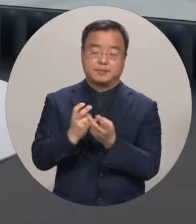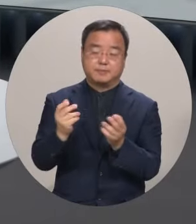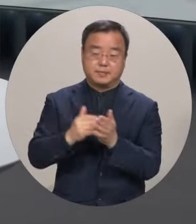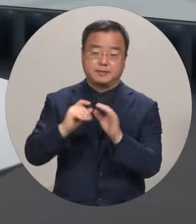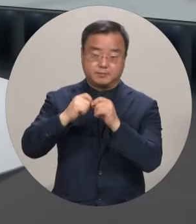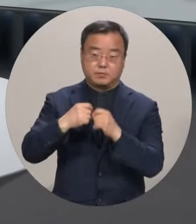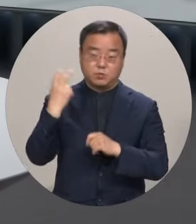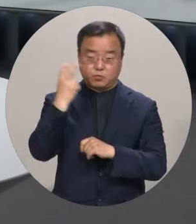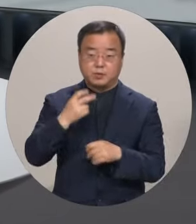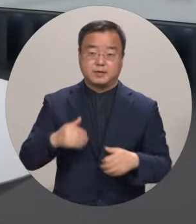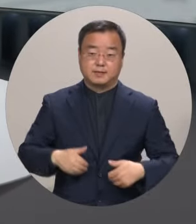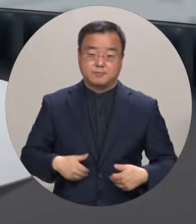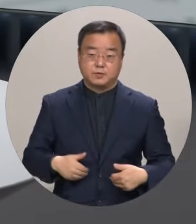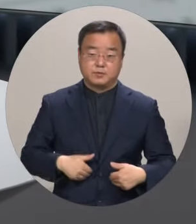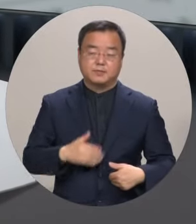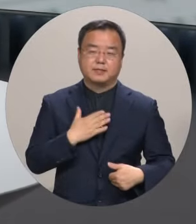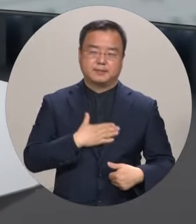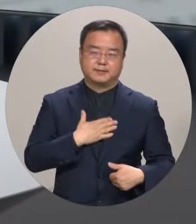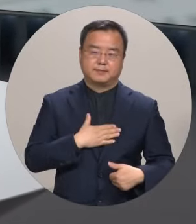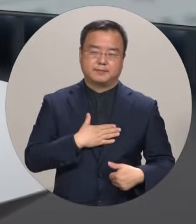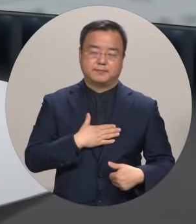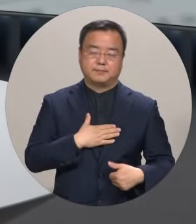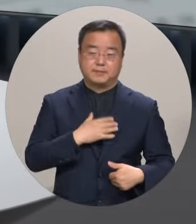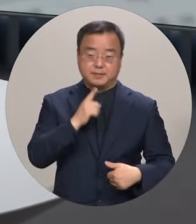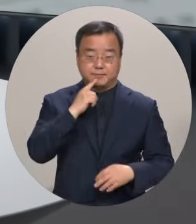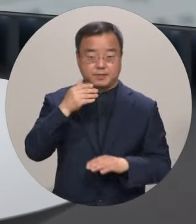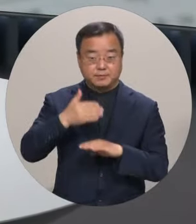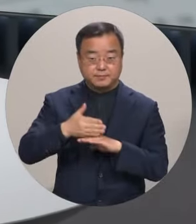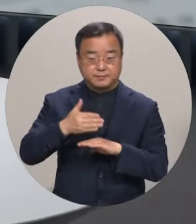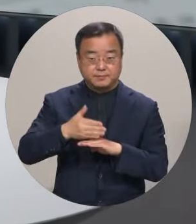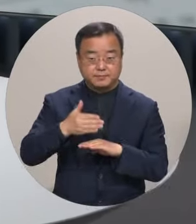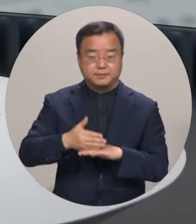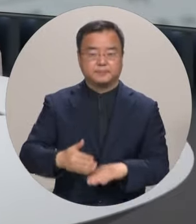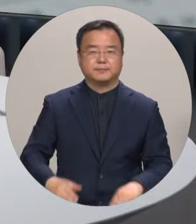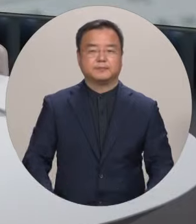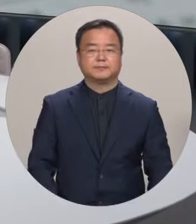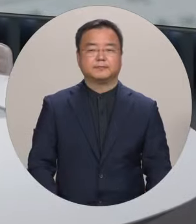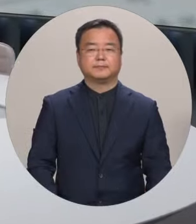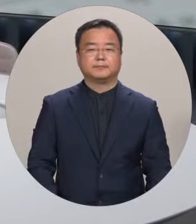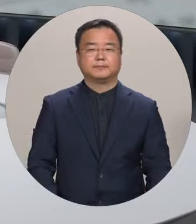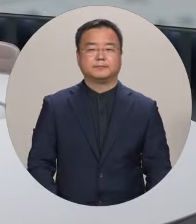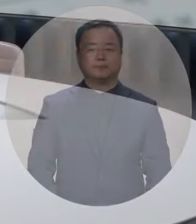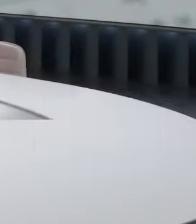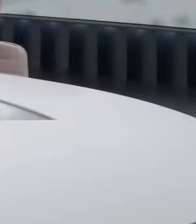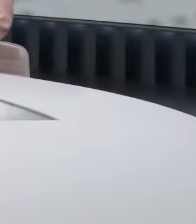필요가 있겠다는 생각이 듭니다 선생님 오늘 말씀 고맙습니다네 감사합니다